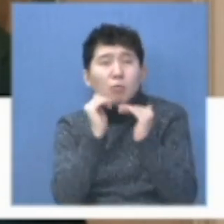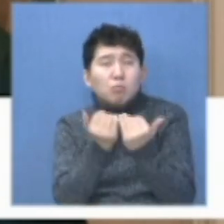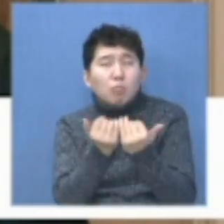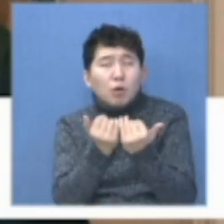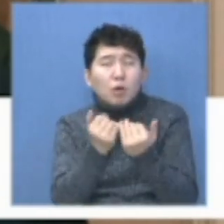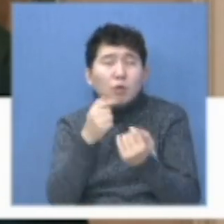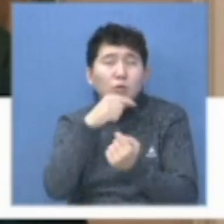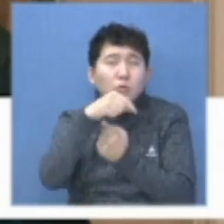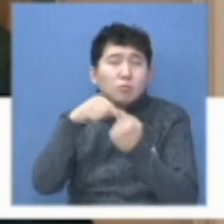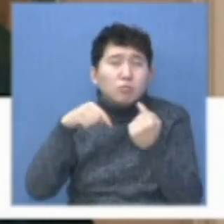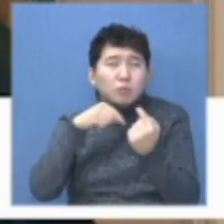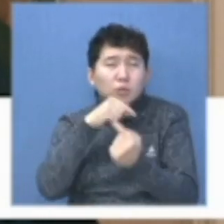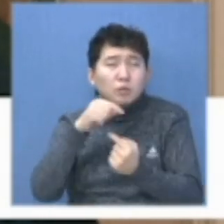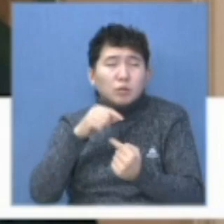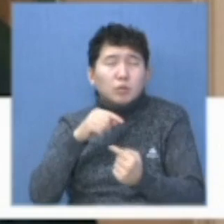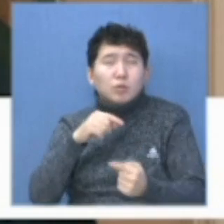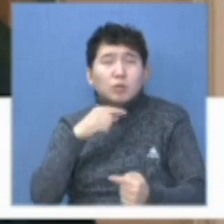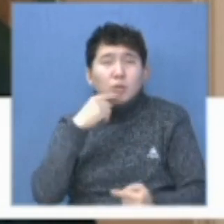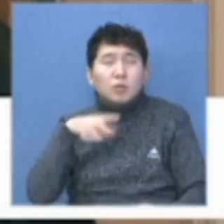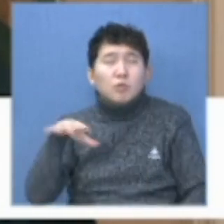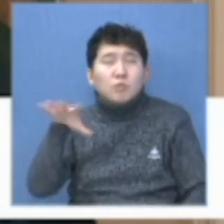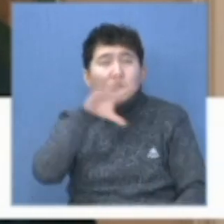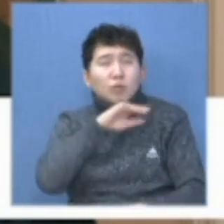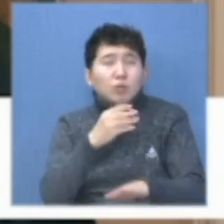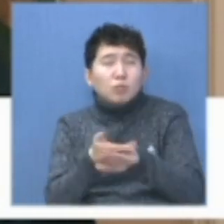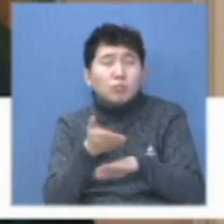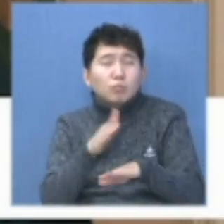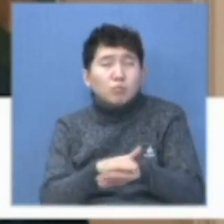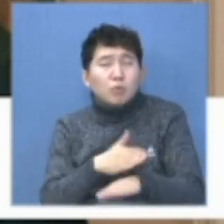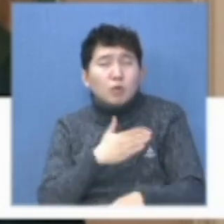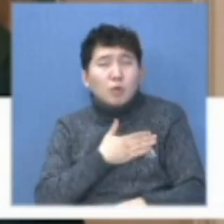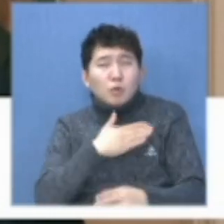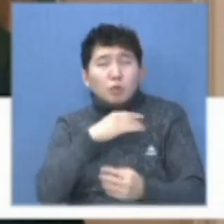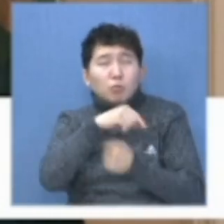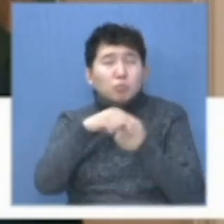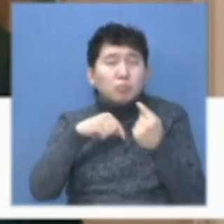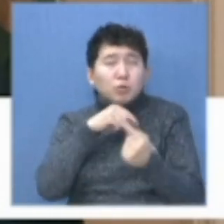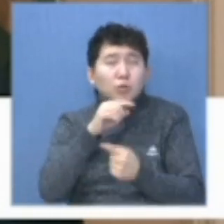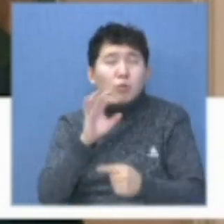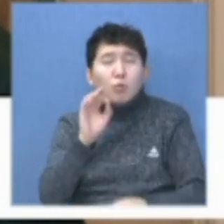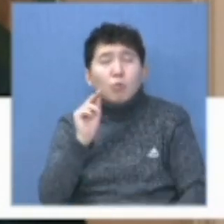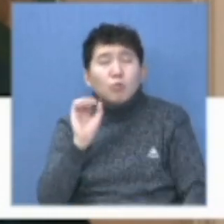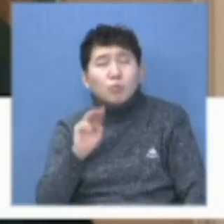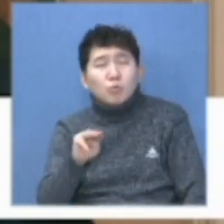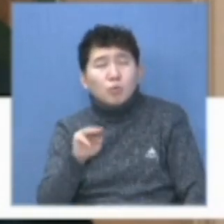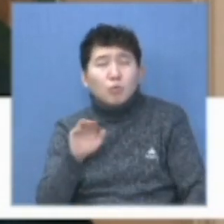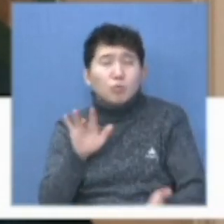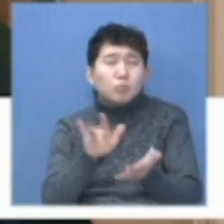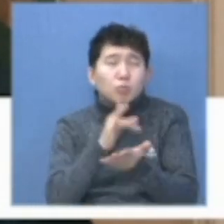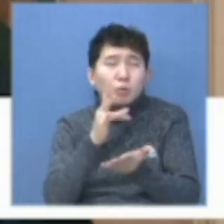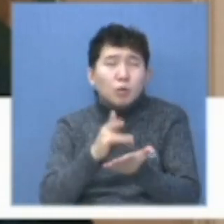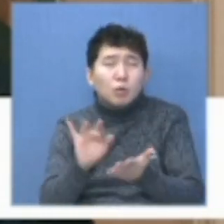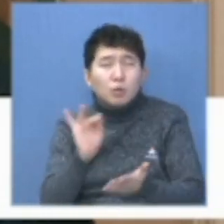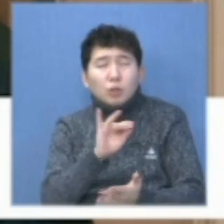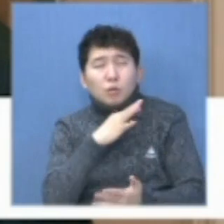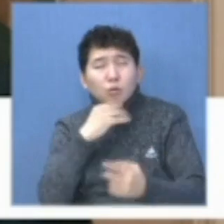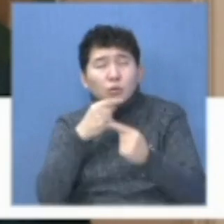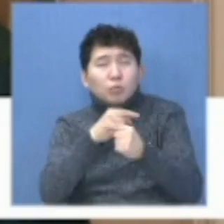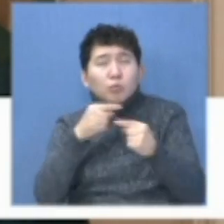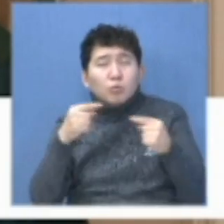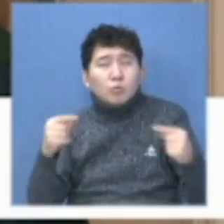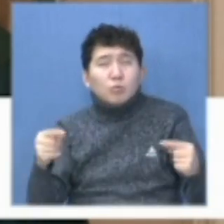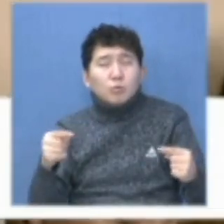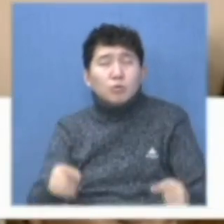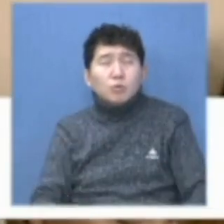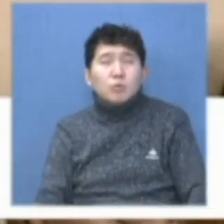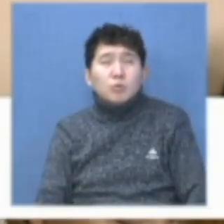отдельную нишу, вот эти вот все вот утяжеления нашего бизнеса вот по отчетности, по бухгалтерии и прочее, прочее, прочее, они отпадут